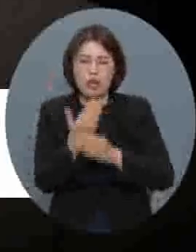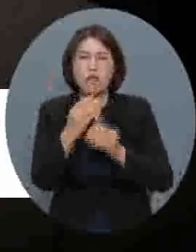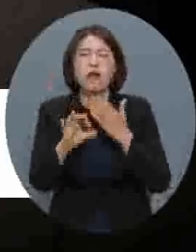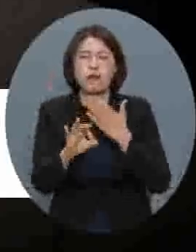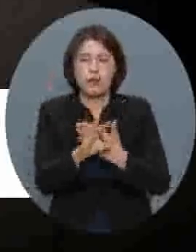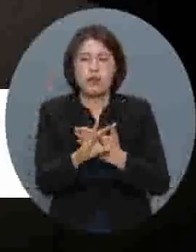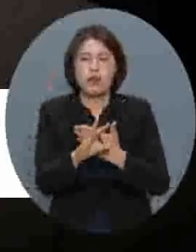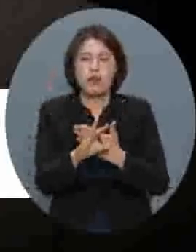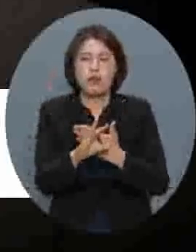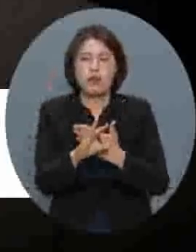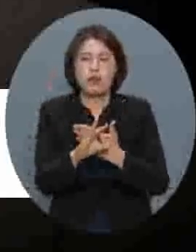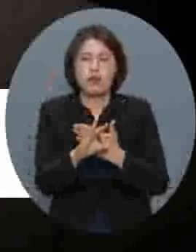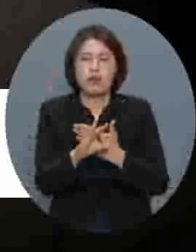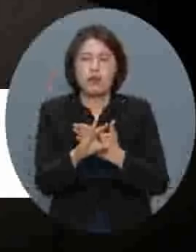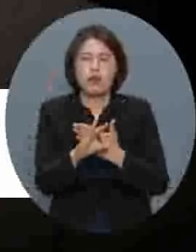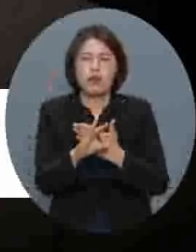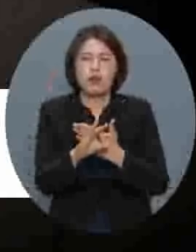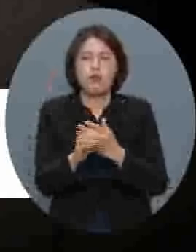되면은